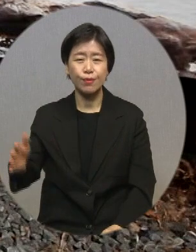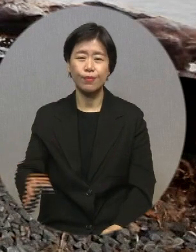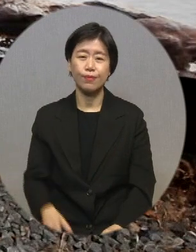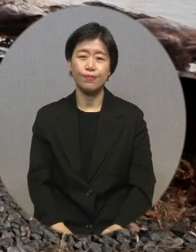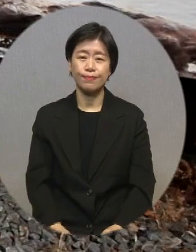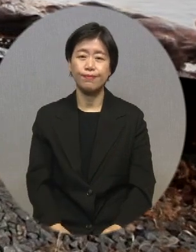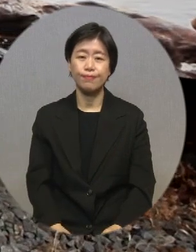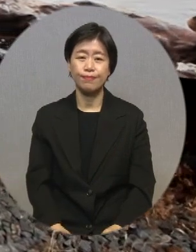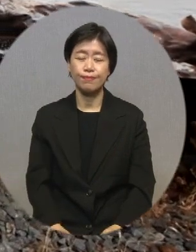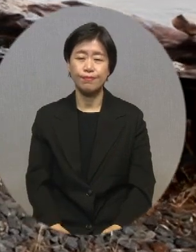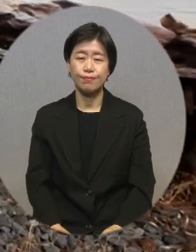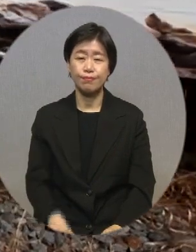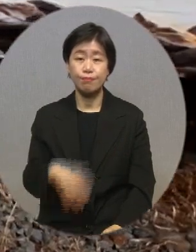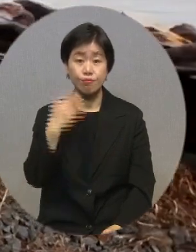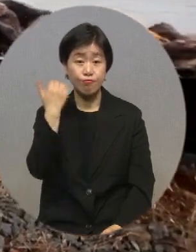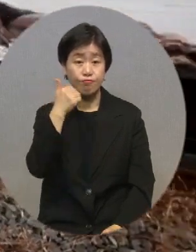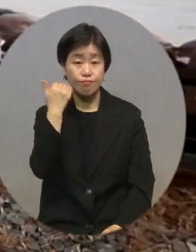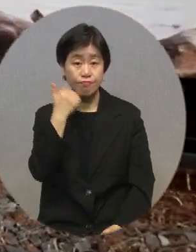아무도 없는